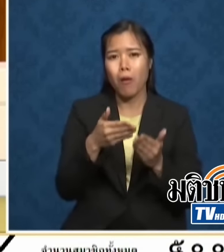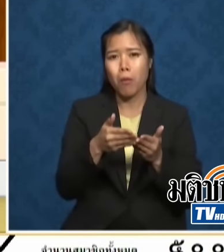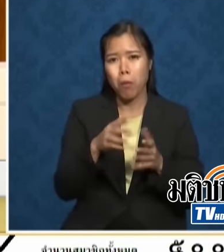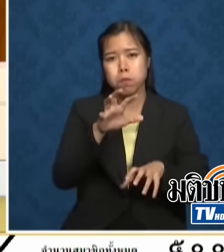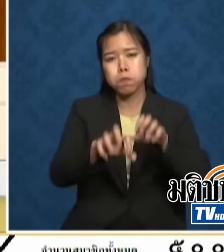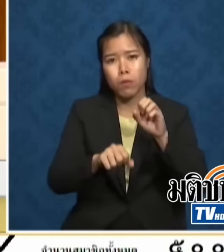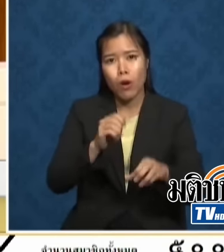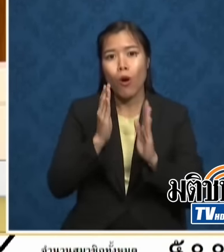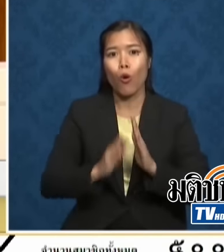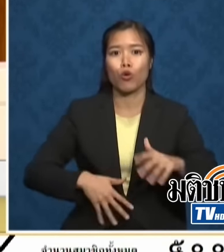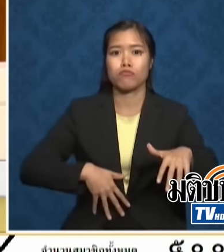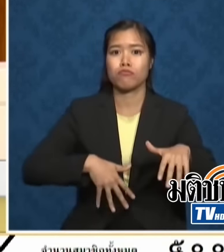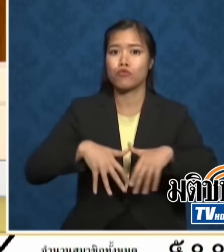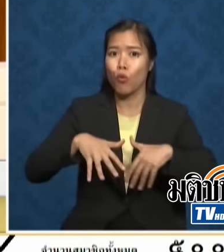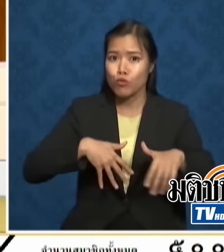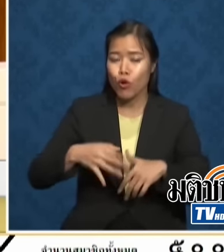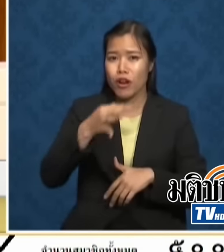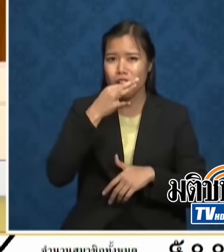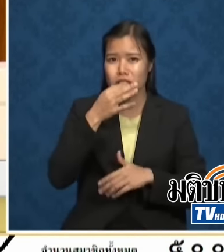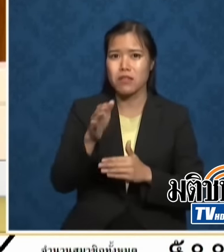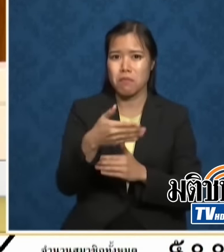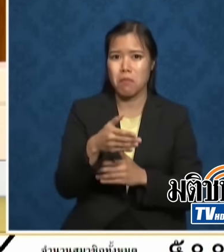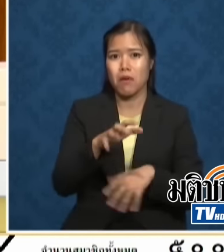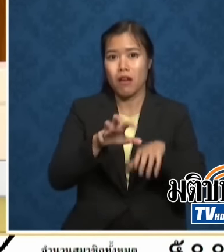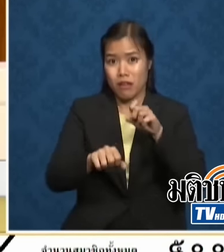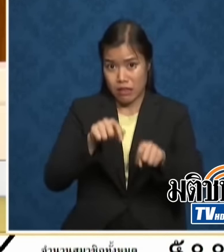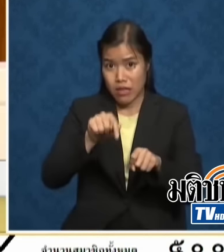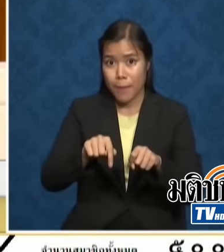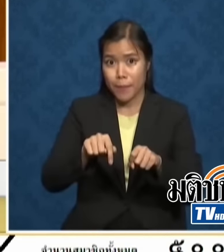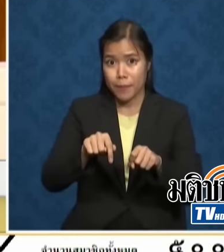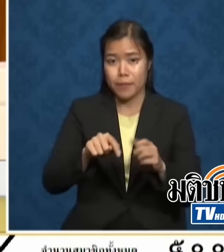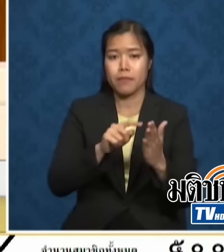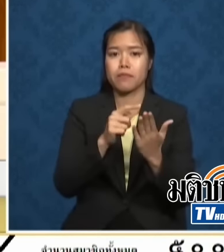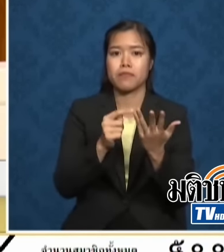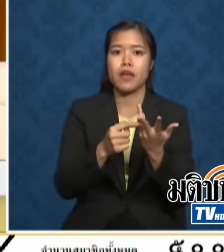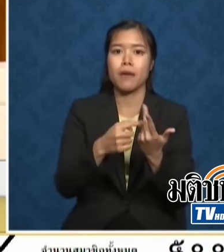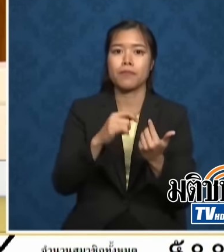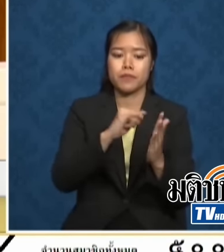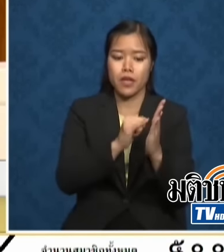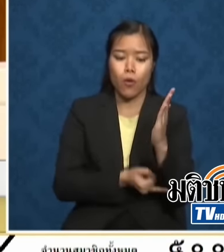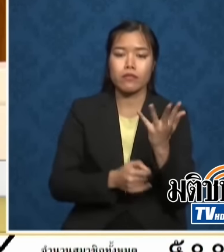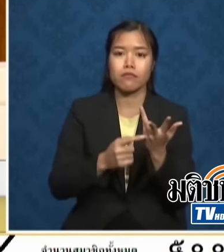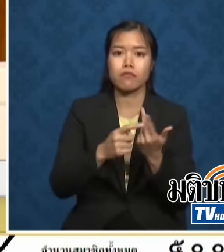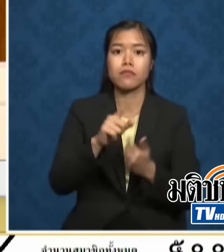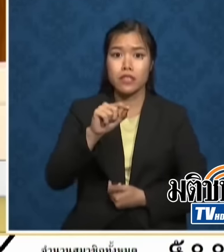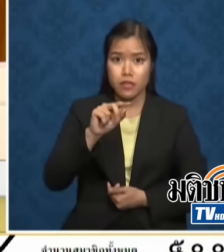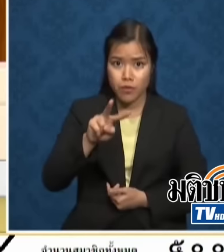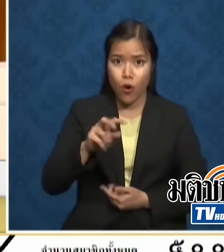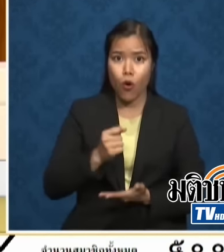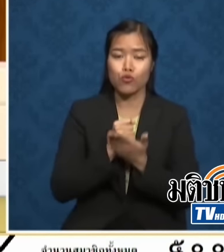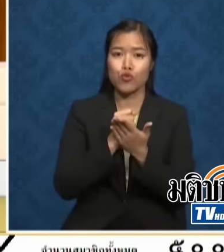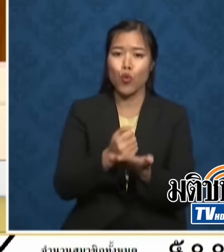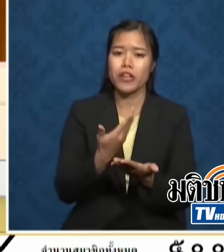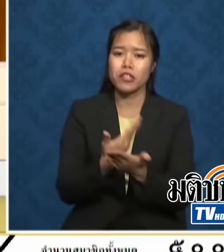ศที่มีพี่น้องชาวประมงทำมาหากินอยู่22จังหวัดสามารถนะครับทำรายได้ให้กับประเทศ